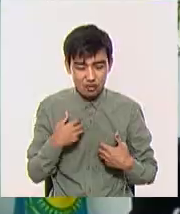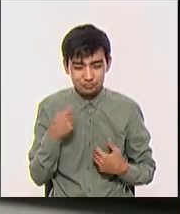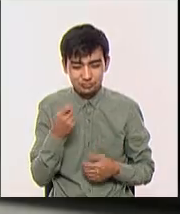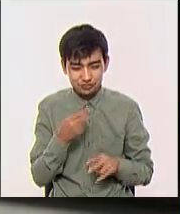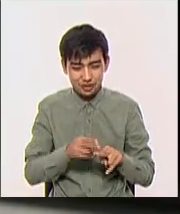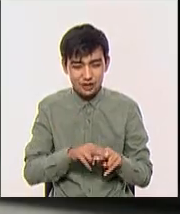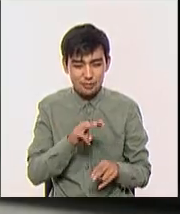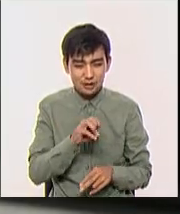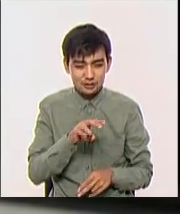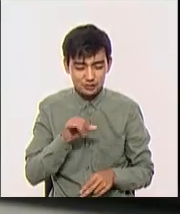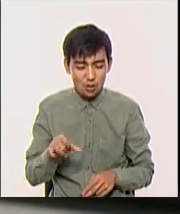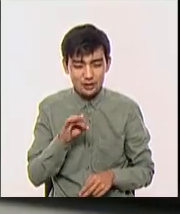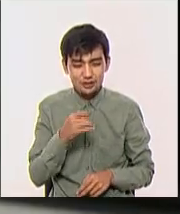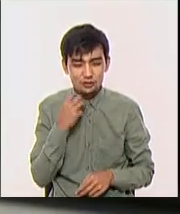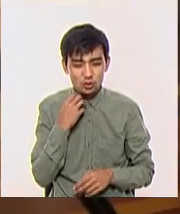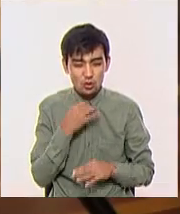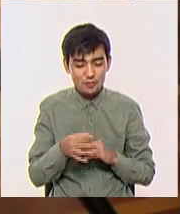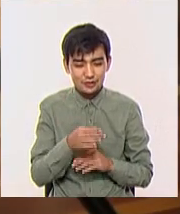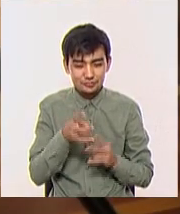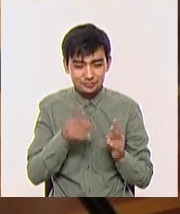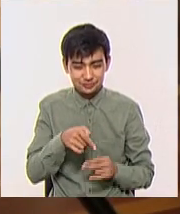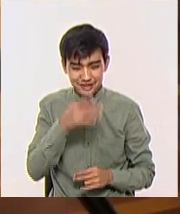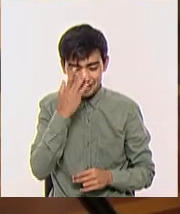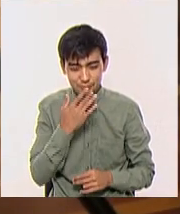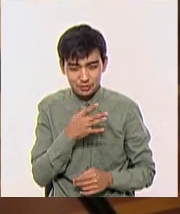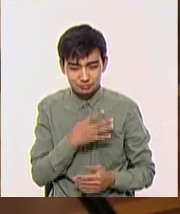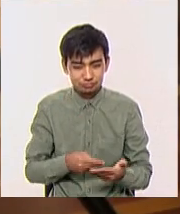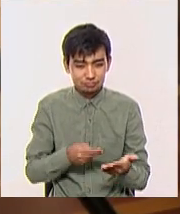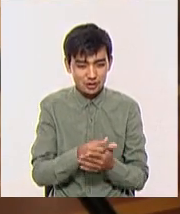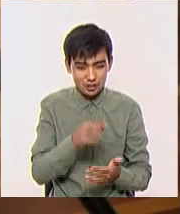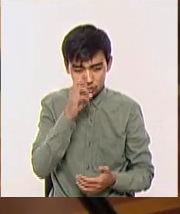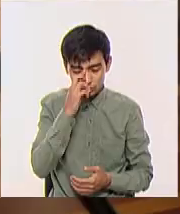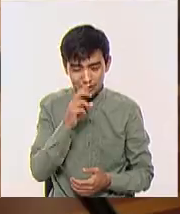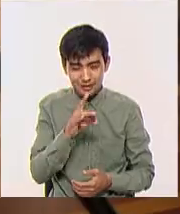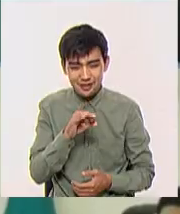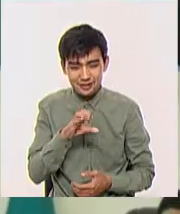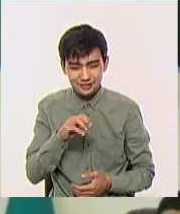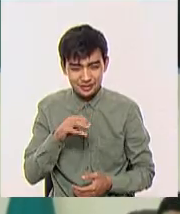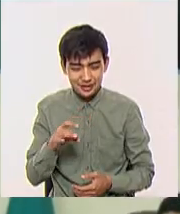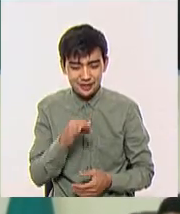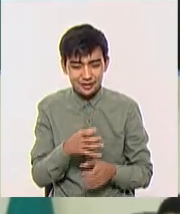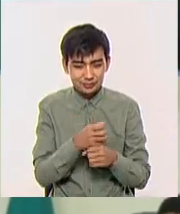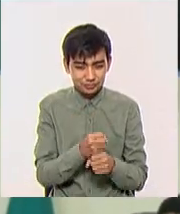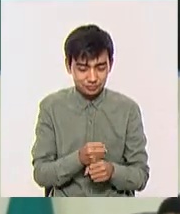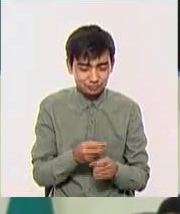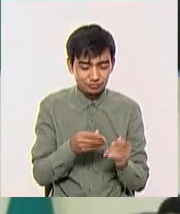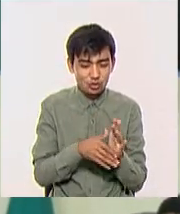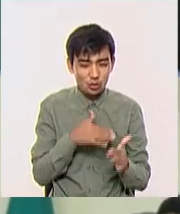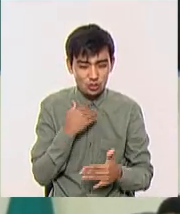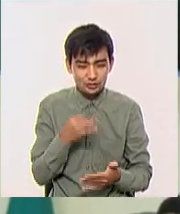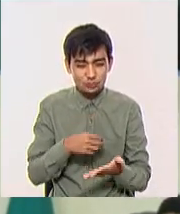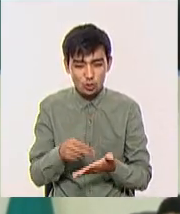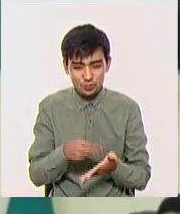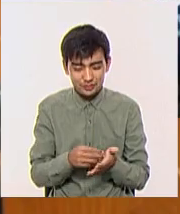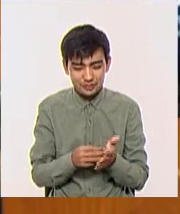и Кызылординской областей, пострадавшим этим летом, выплачивают деньги из госреестра, чтобы сократить их расходы на закуп корма